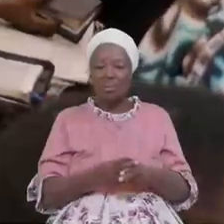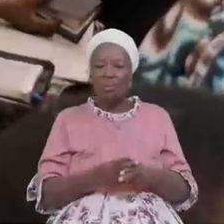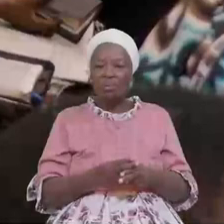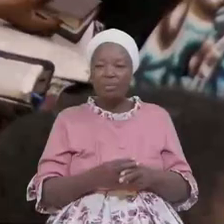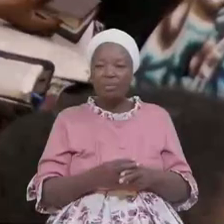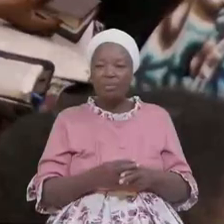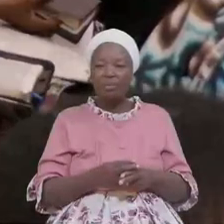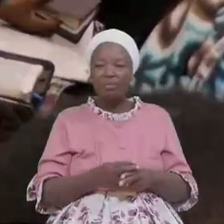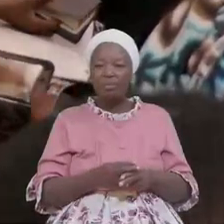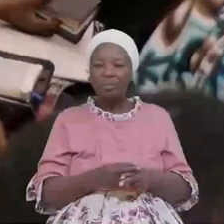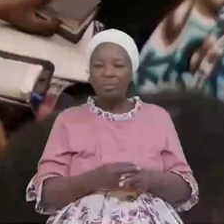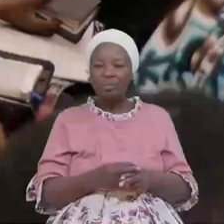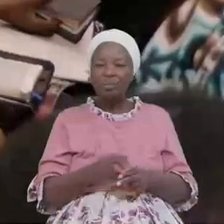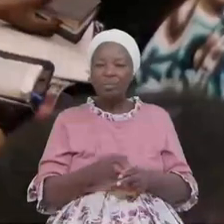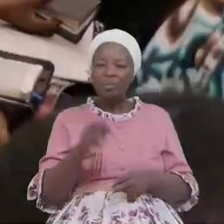Alors,